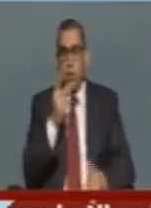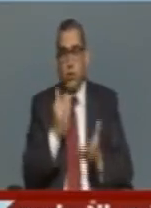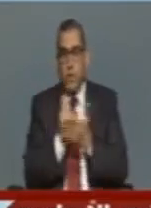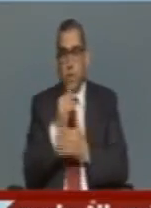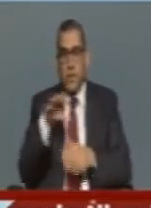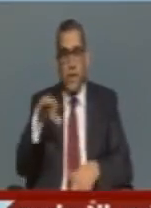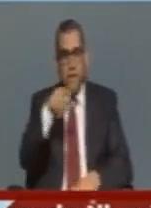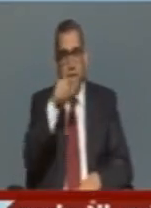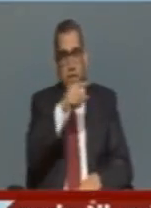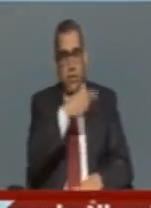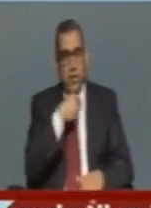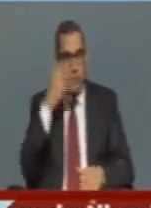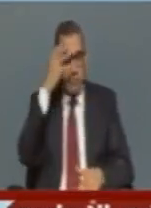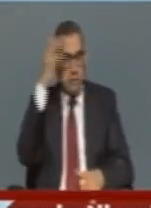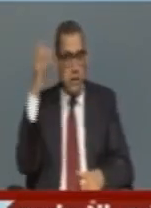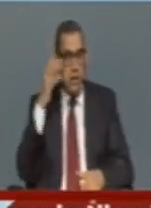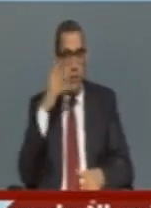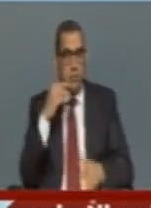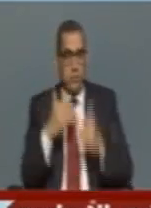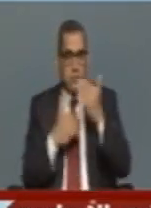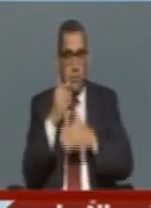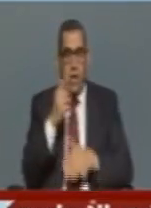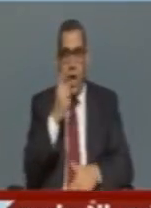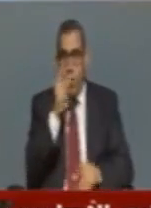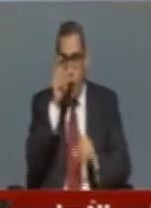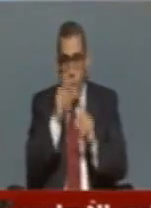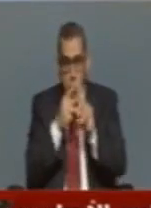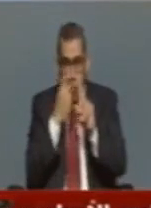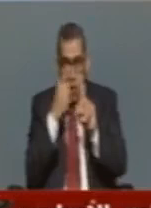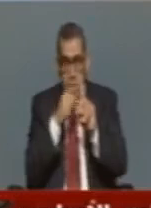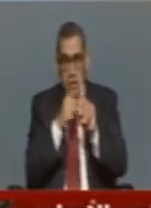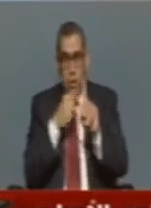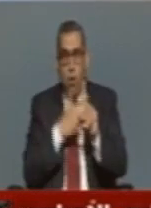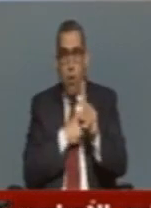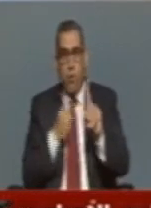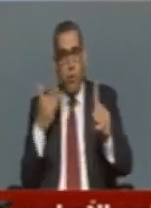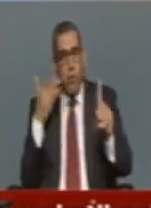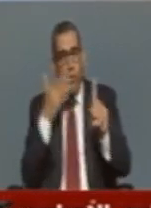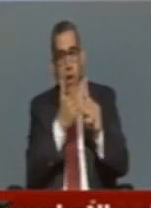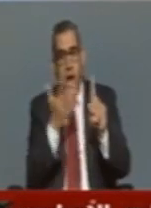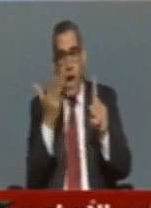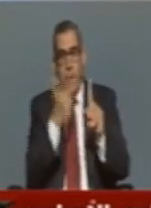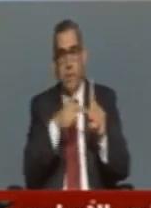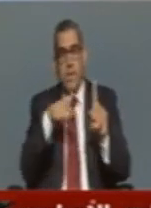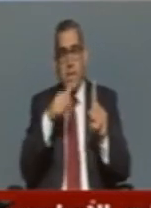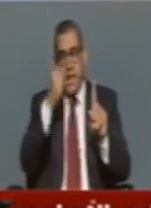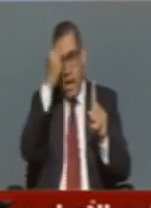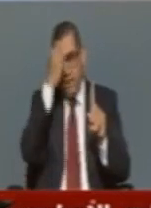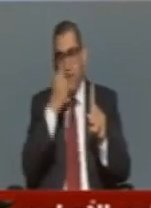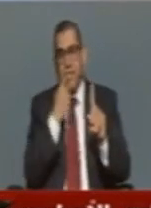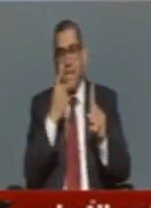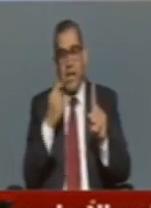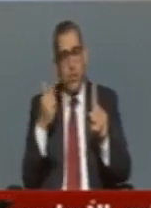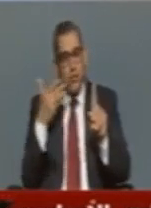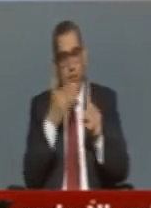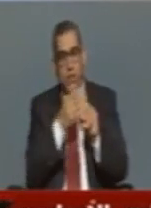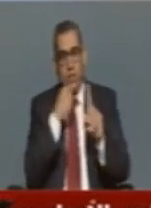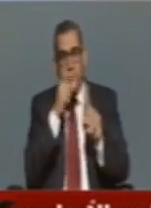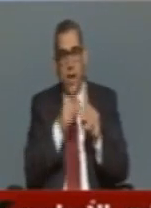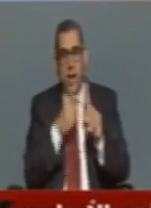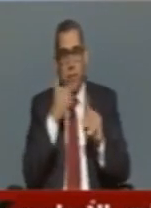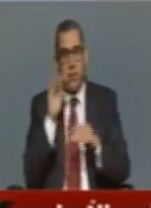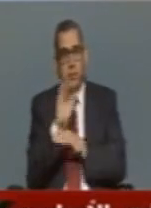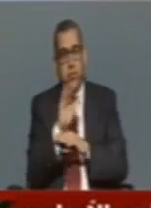المدارس، الطالب بيكلف الطالب الواحد الدولة المصرية بتصرف عليه 60,000 جنيه في السنة، لأنه بيبقى فيه إقامة كاملة في